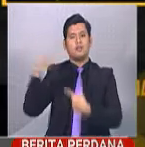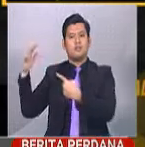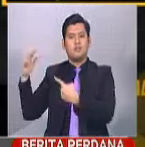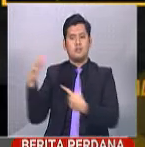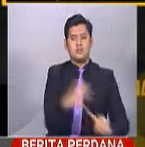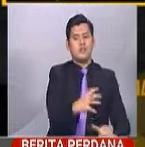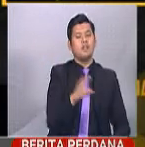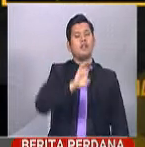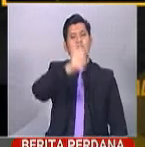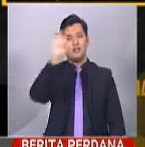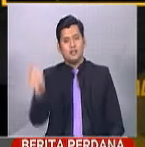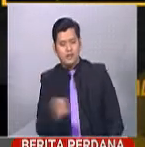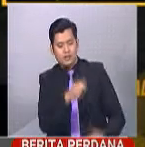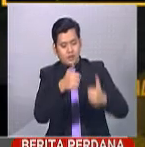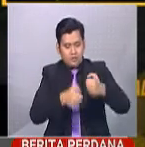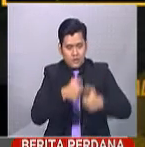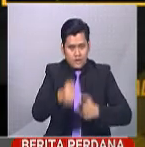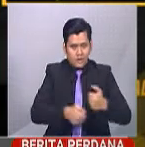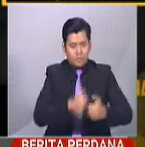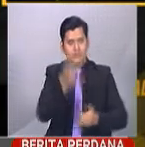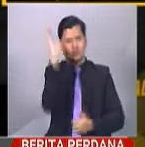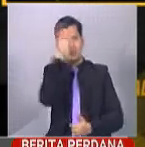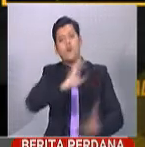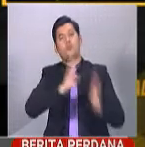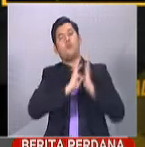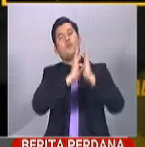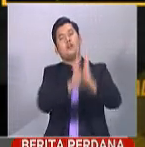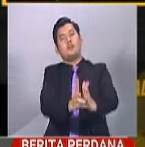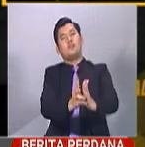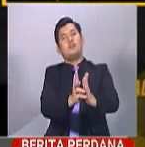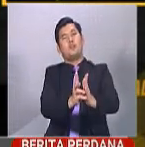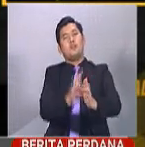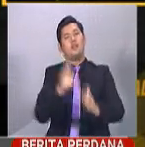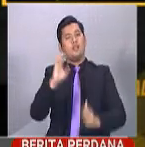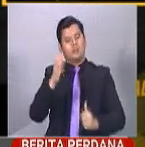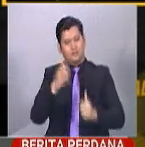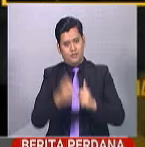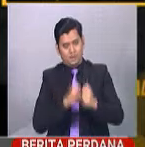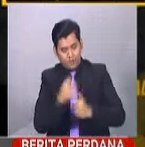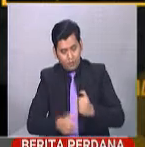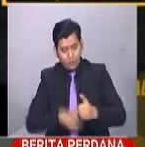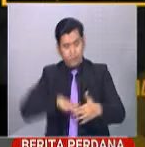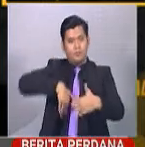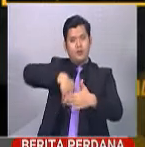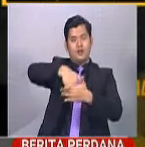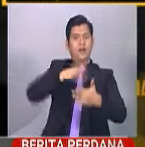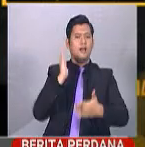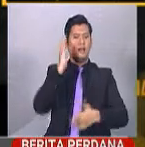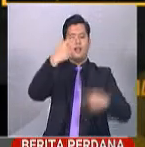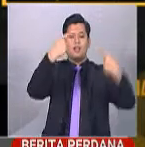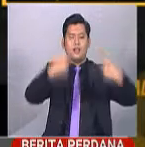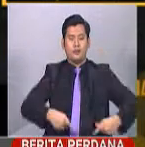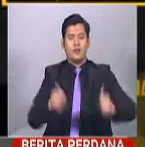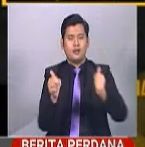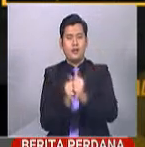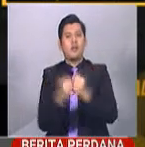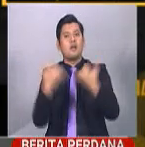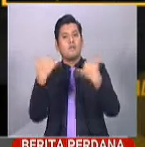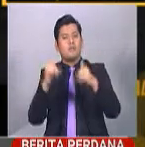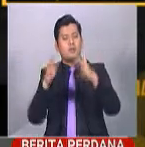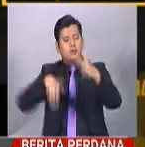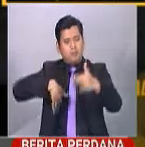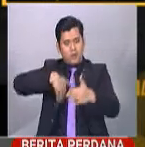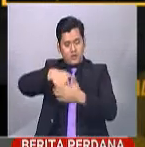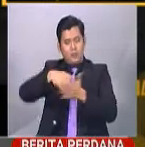suukan itu bertujuan mencari seorang Wakil efober yang akan digandingkan dengan pemain bola sepak kebangsaan mewakili negara